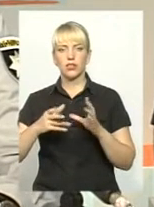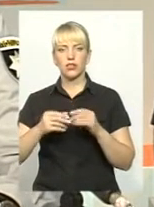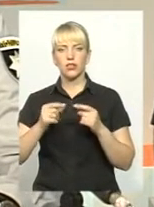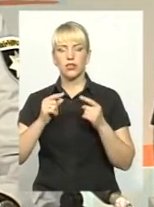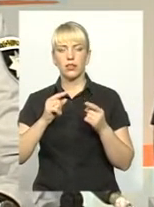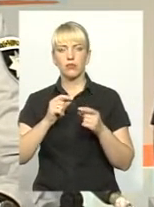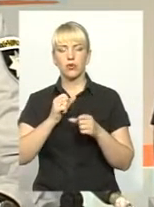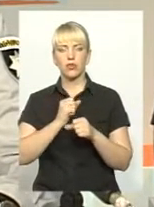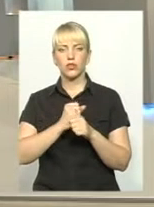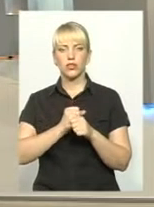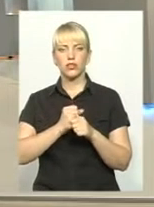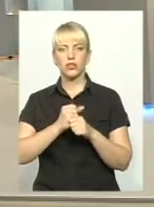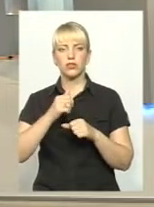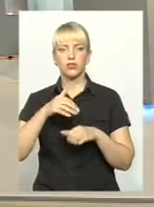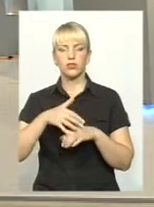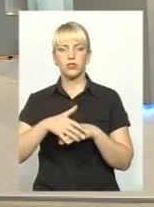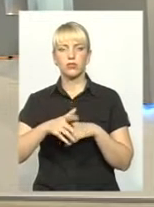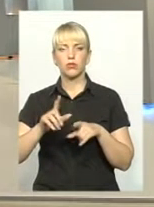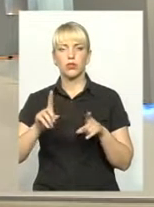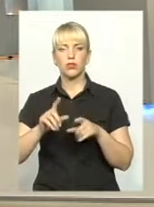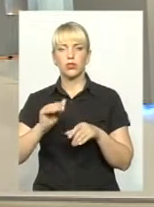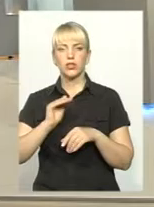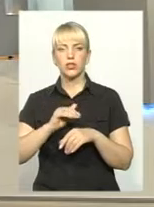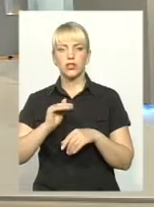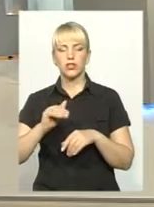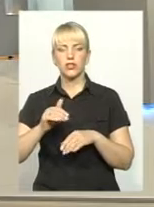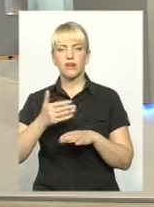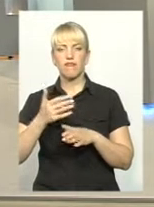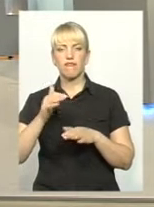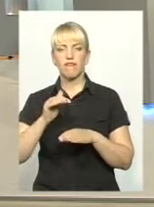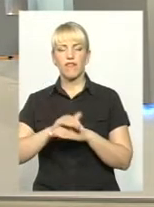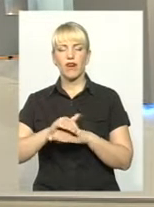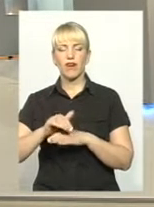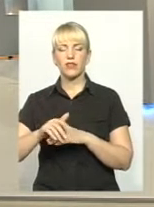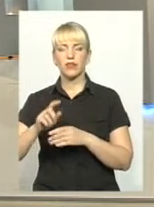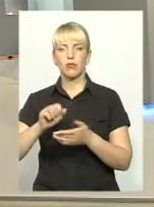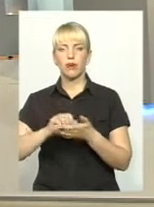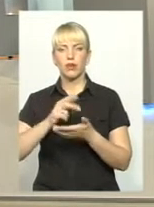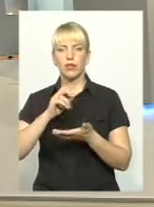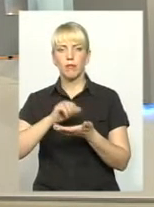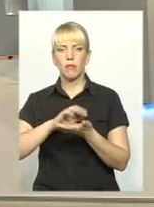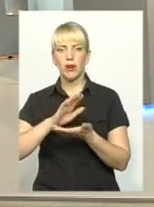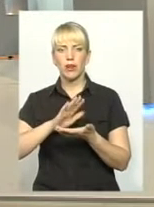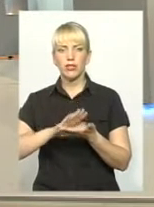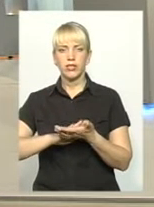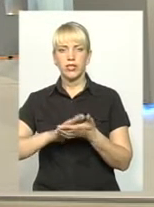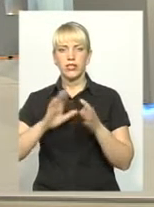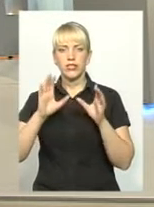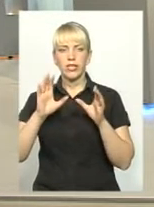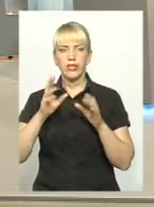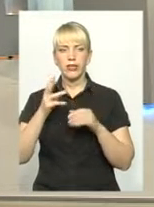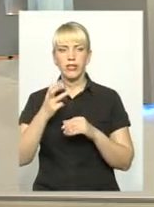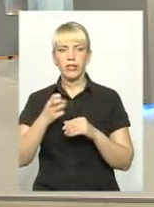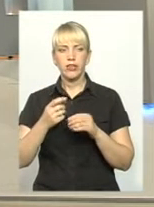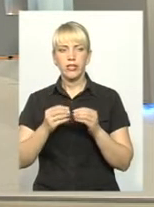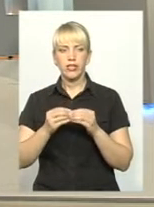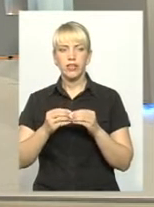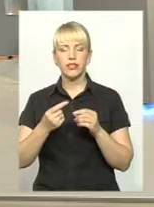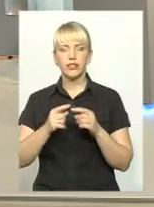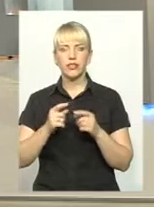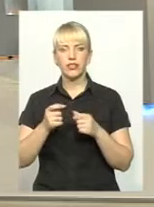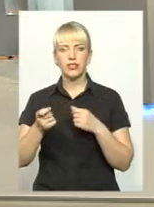що 1000 фактів, передбачених статтею 130 Кодексу про адміністративні правопорушення, тобто